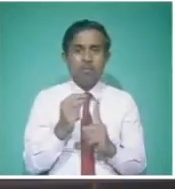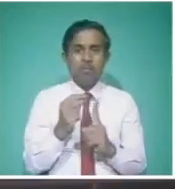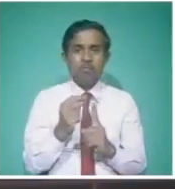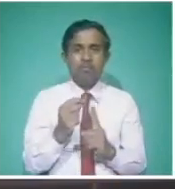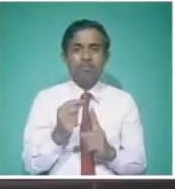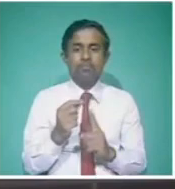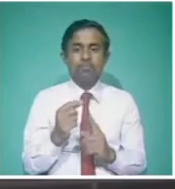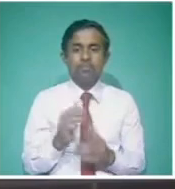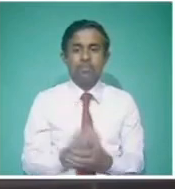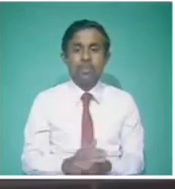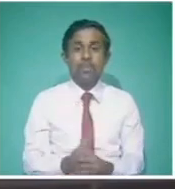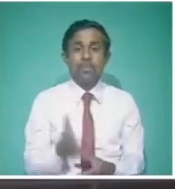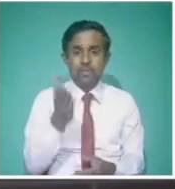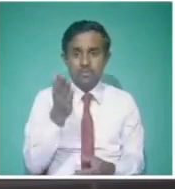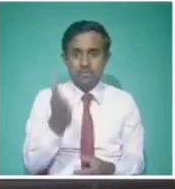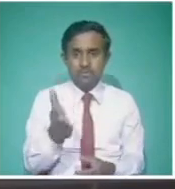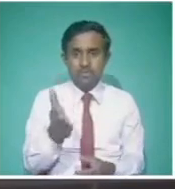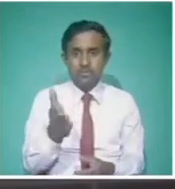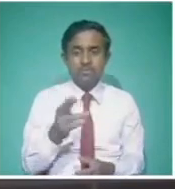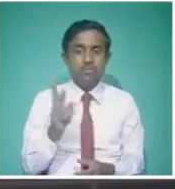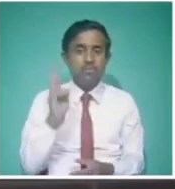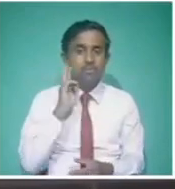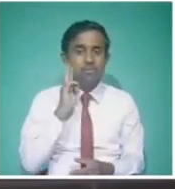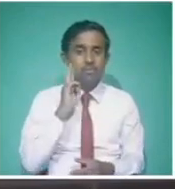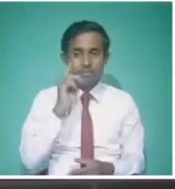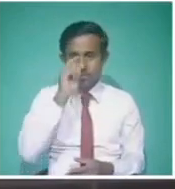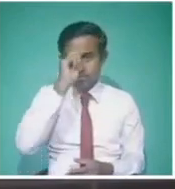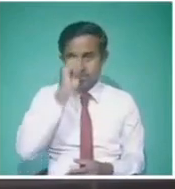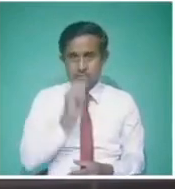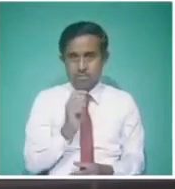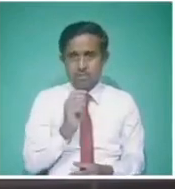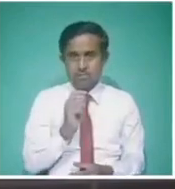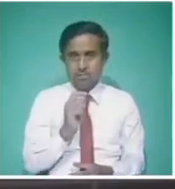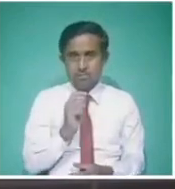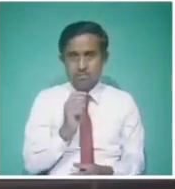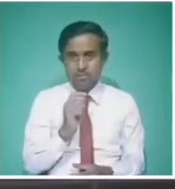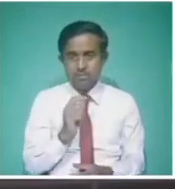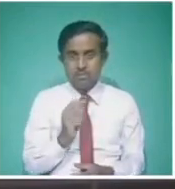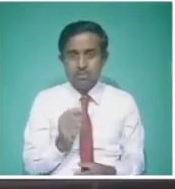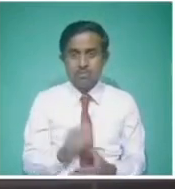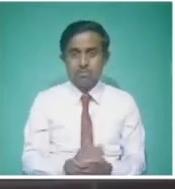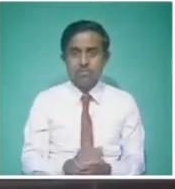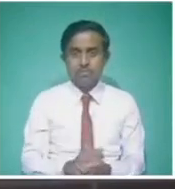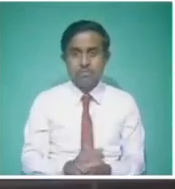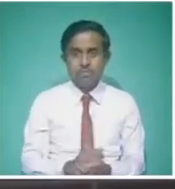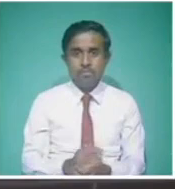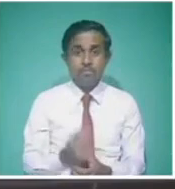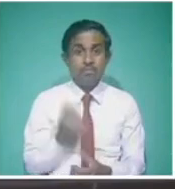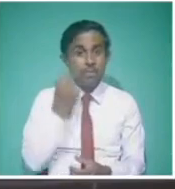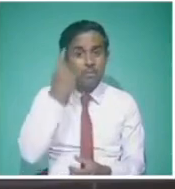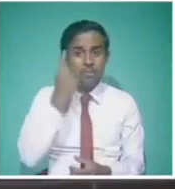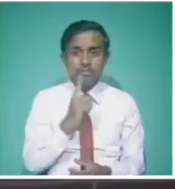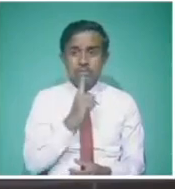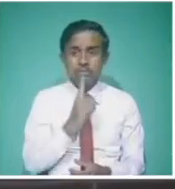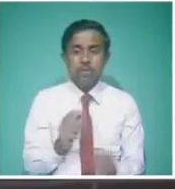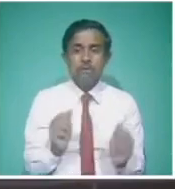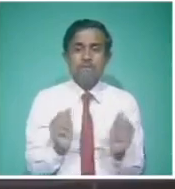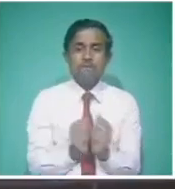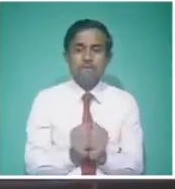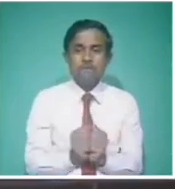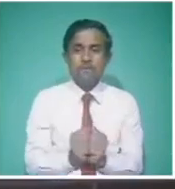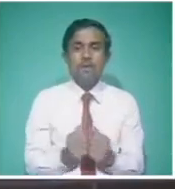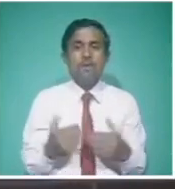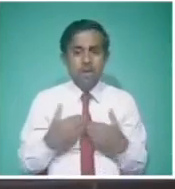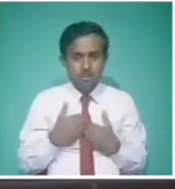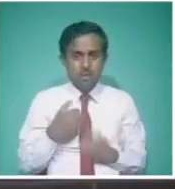තියලත් ඔබ රනිල් වික්‍රමසිංහ මැතිතුමා ඒ යෝජනා කරන ක්‍රියාවලිය